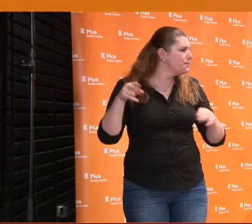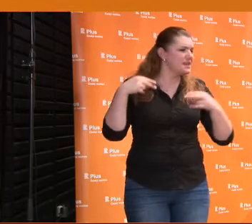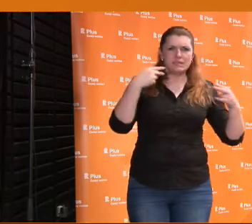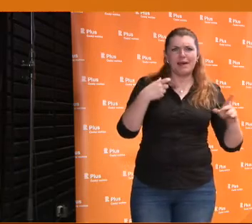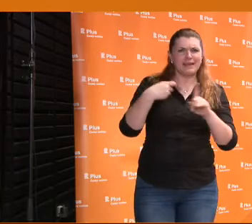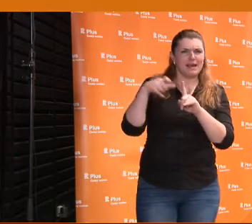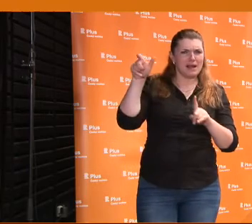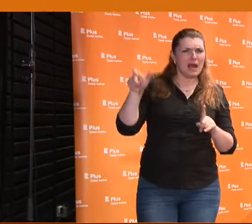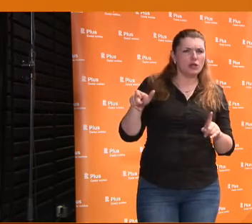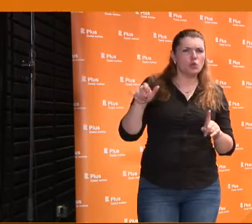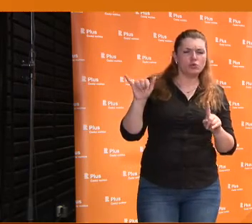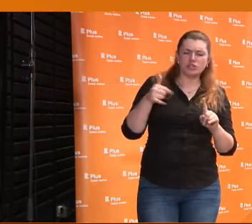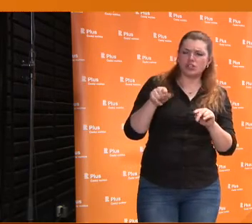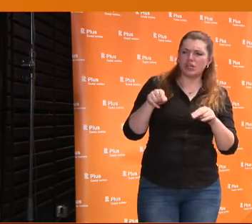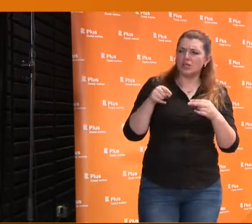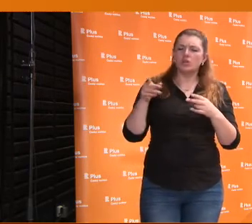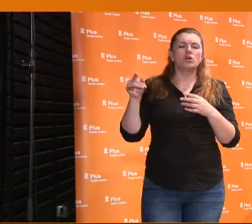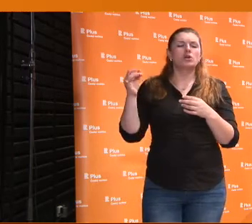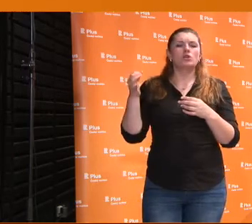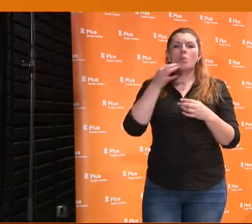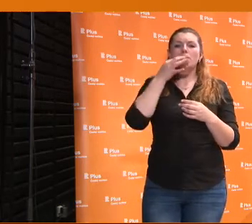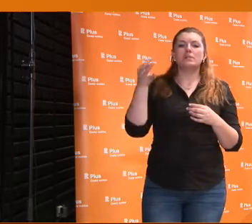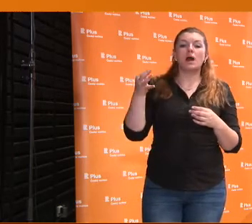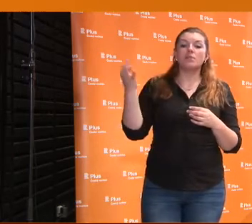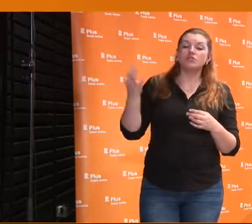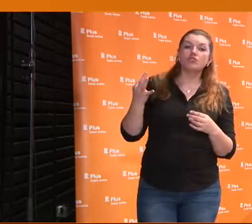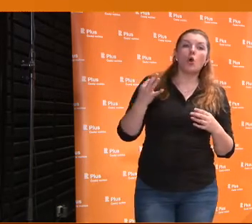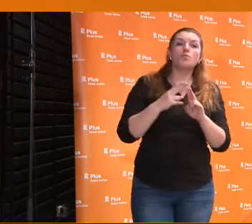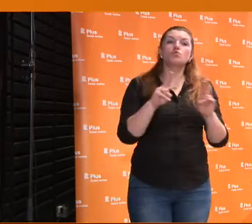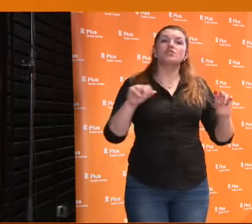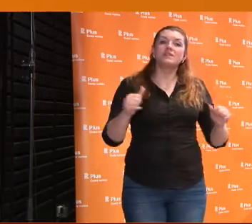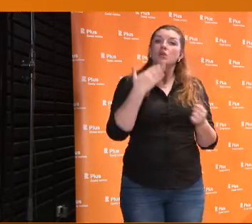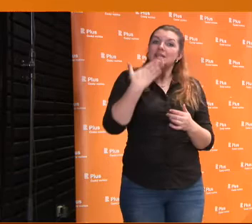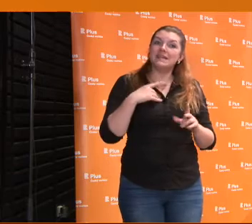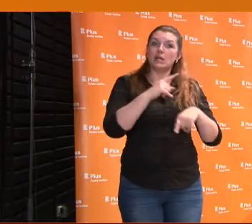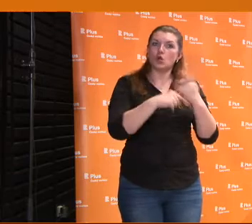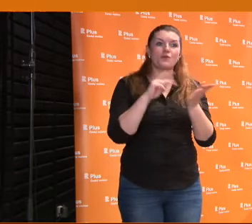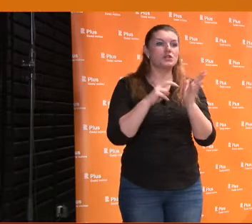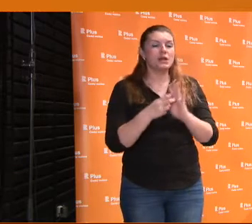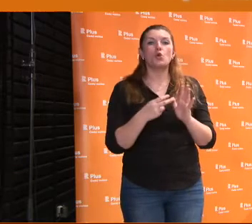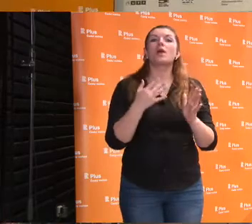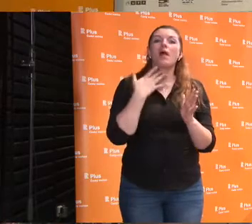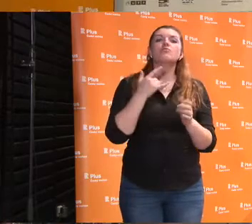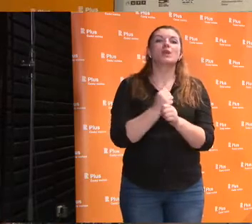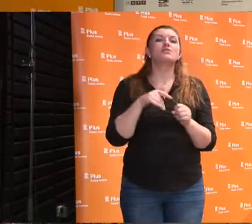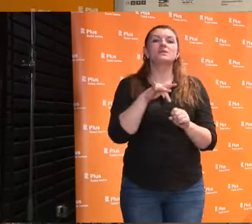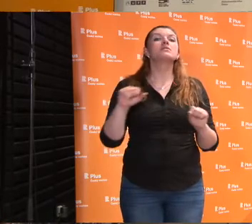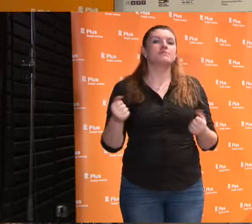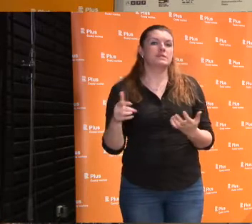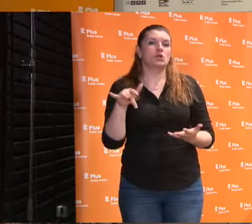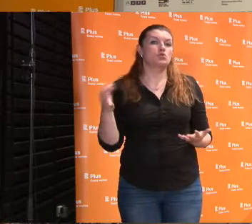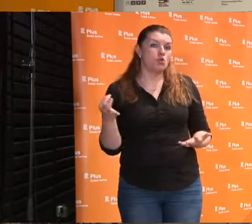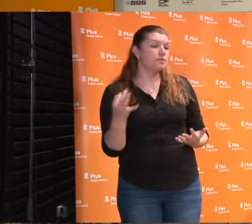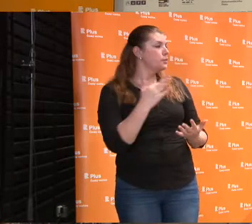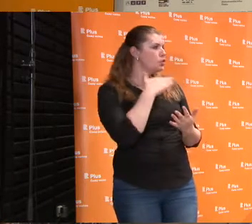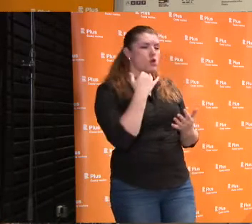s dovolením tady se ještě vrátím k tomu, které činnosti vlastně mohou vzniknout díky rozvoji technologií. Řada už věcí tady